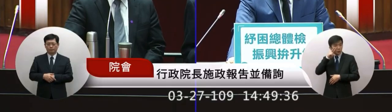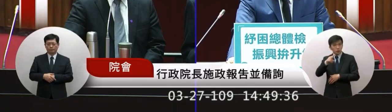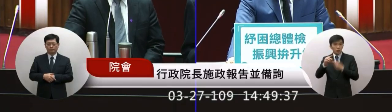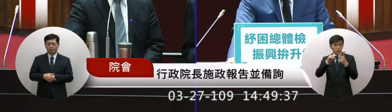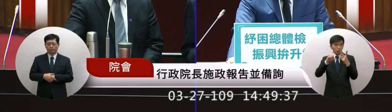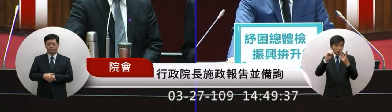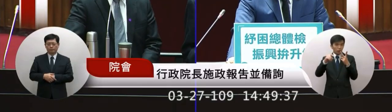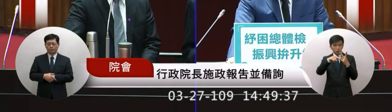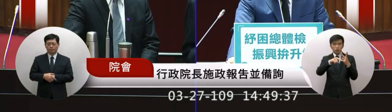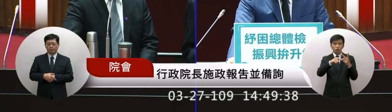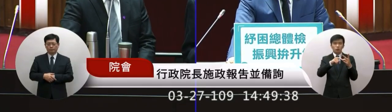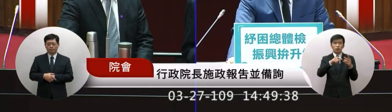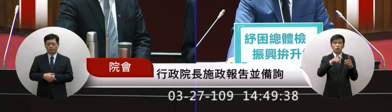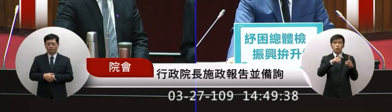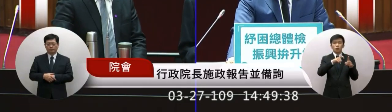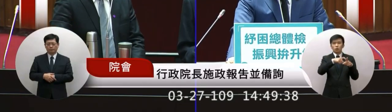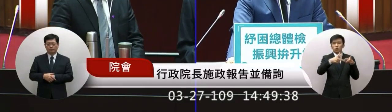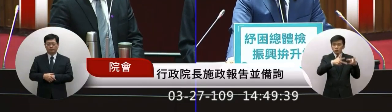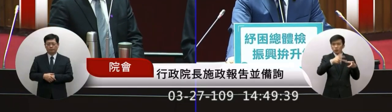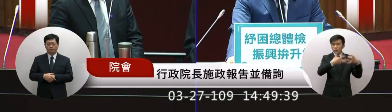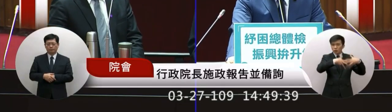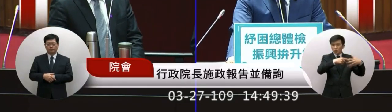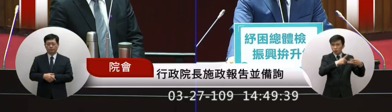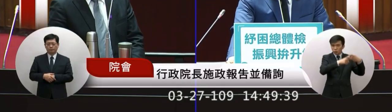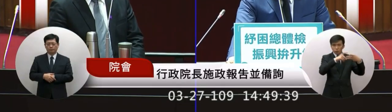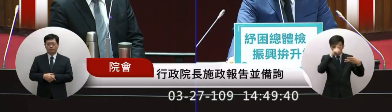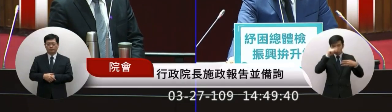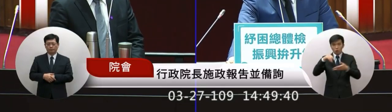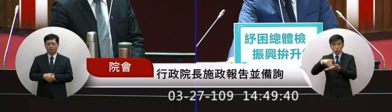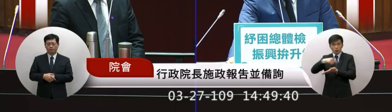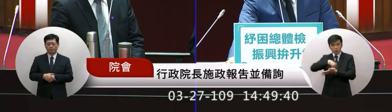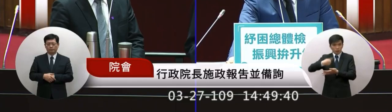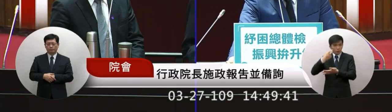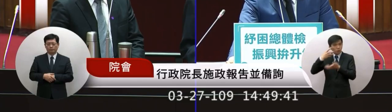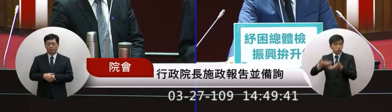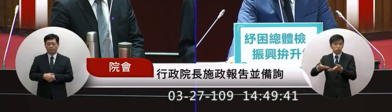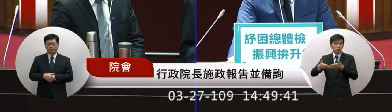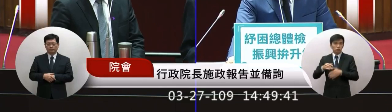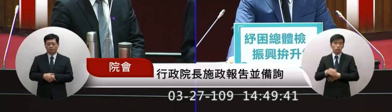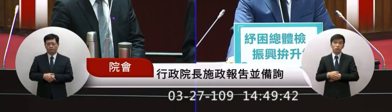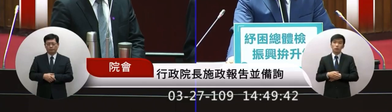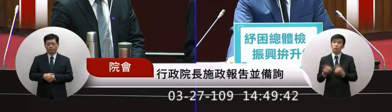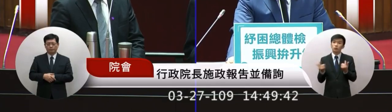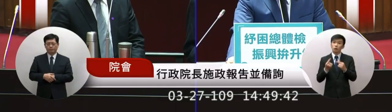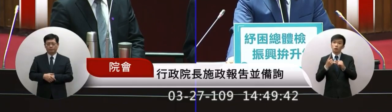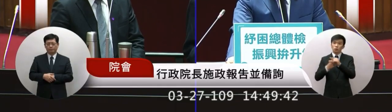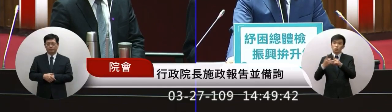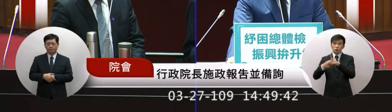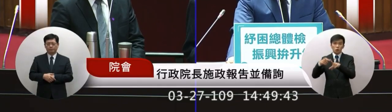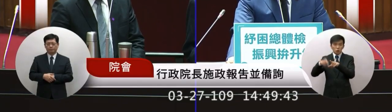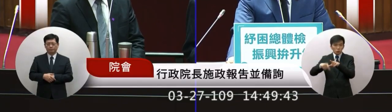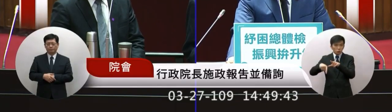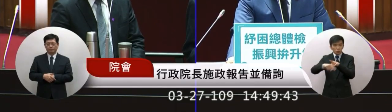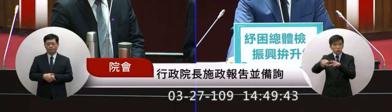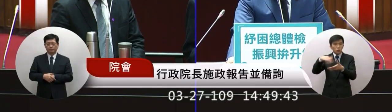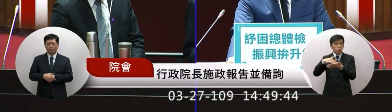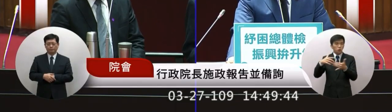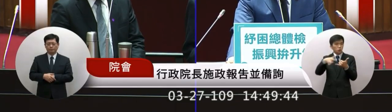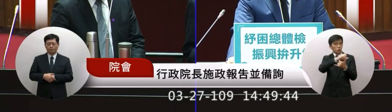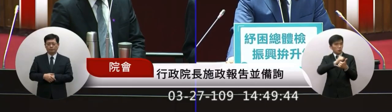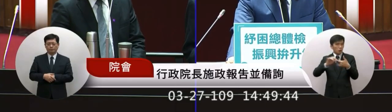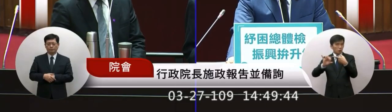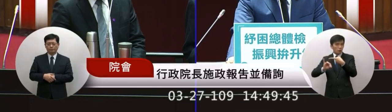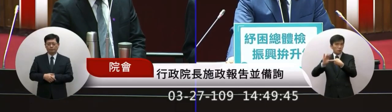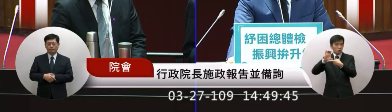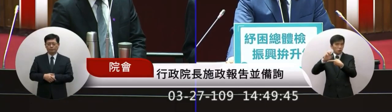体为主，那我是希望说在软体的部分因为其实我们的中小企业涵盖我们所有企业的97%，那也占了